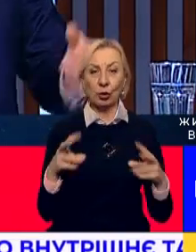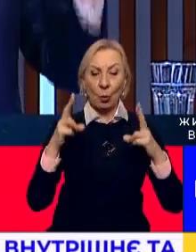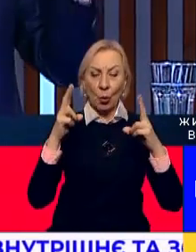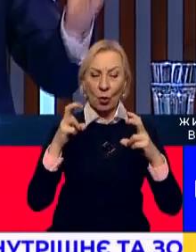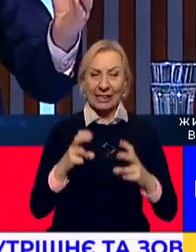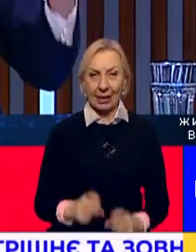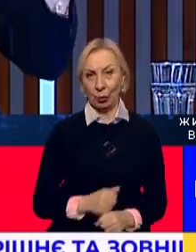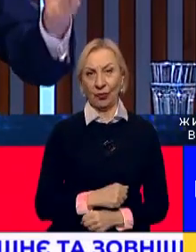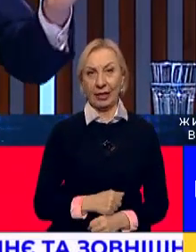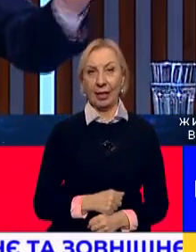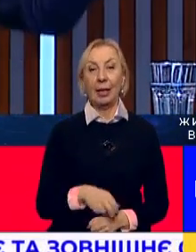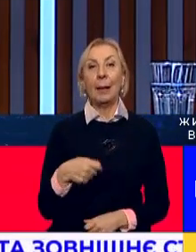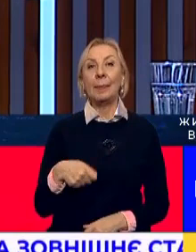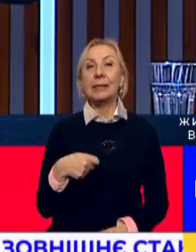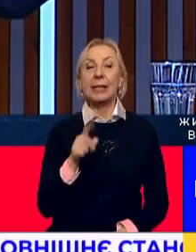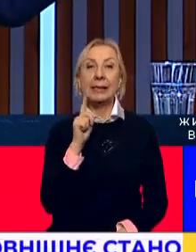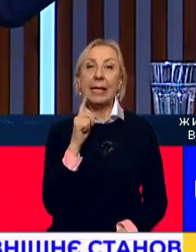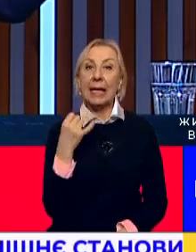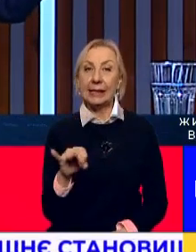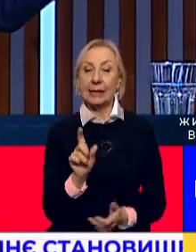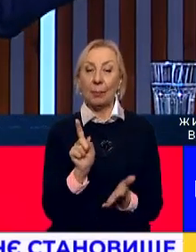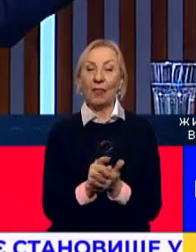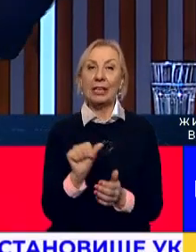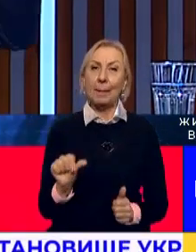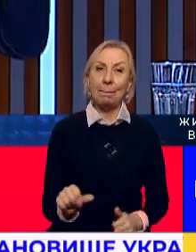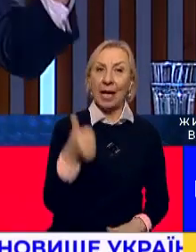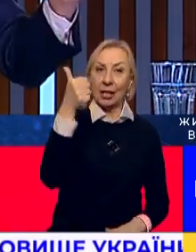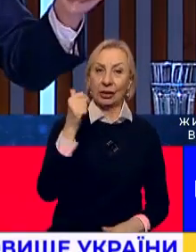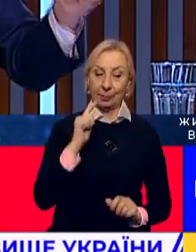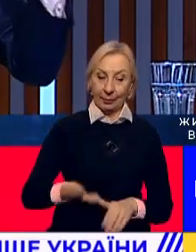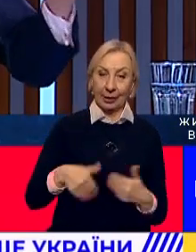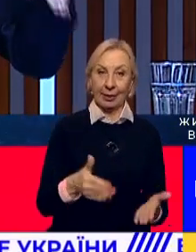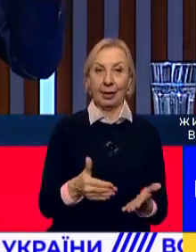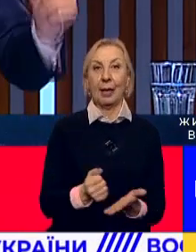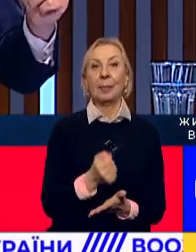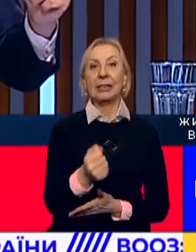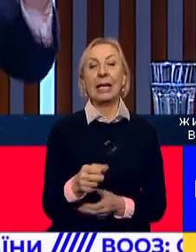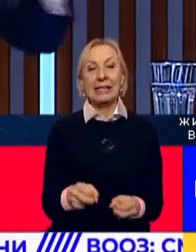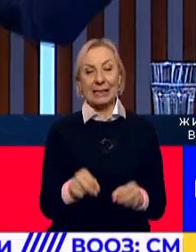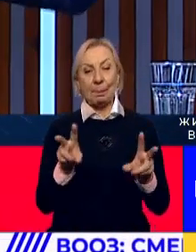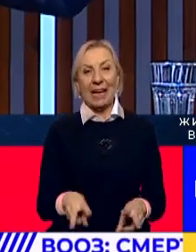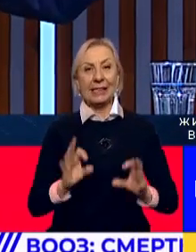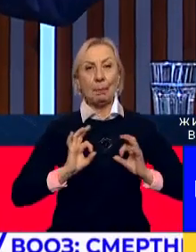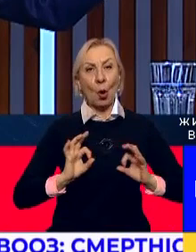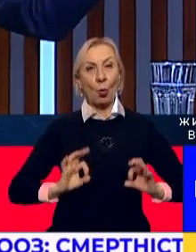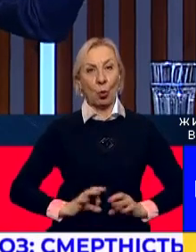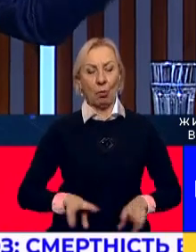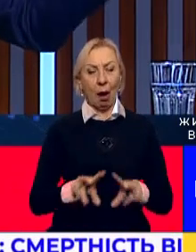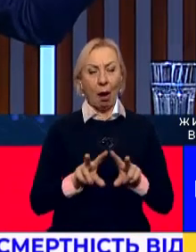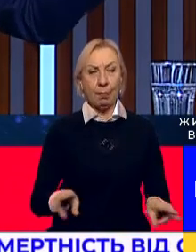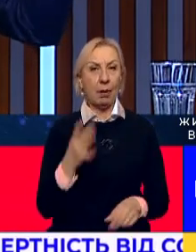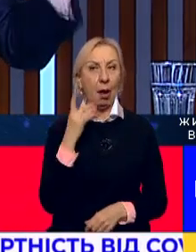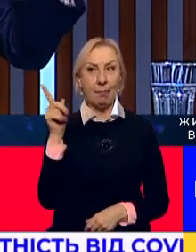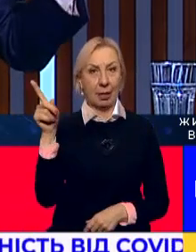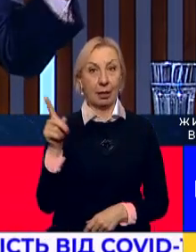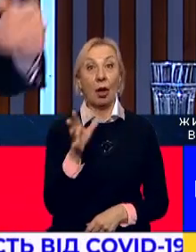розслідуванні. Президент Зеленський мав би перше ініціювати призначення незалежного спецпрокурора, як в Америці. Коли